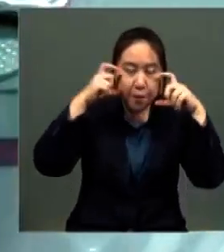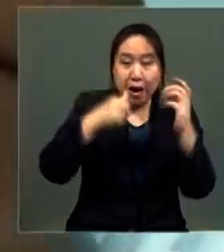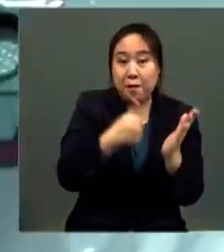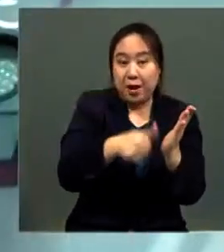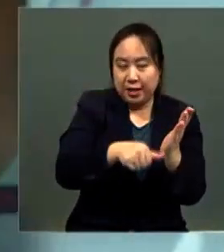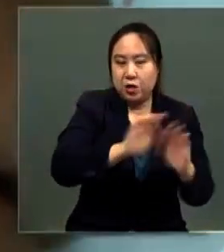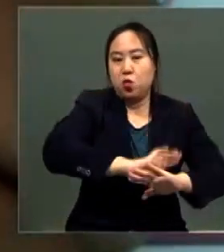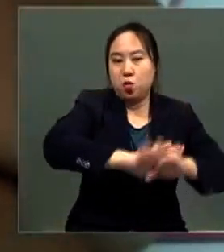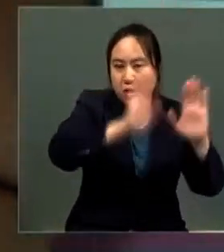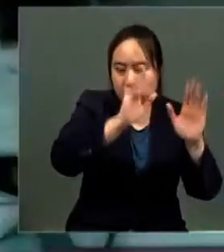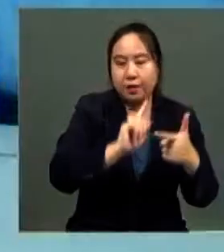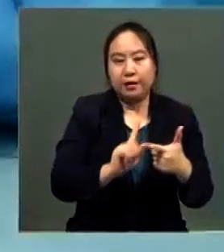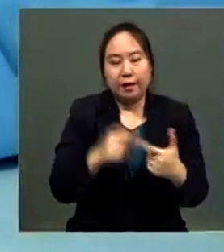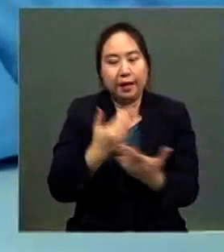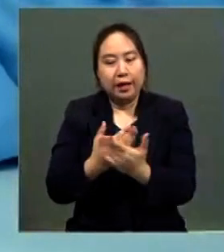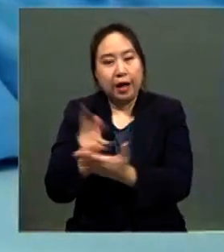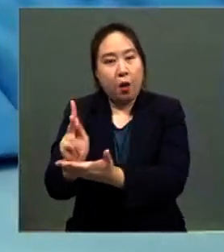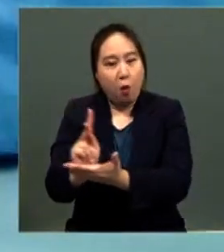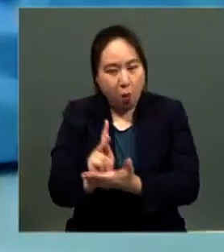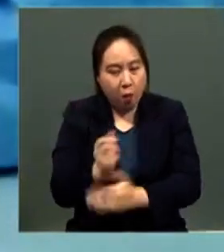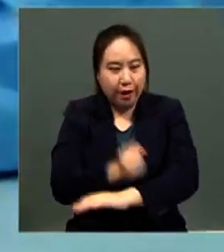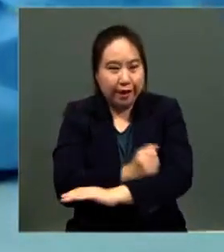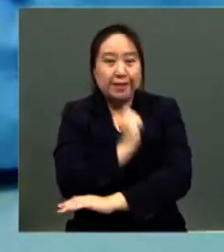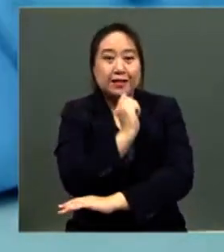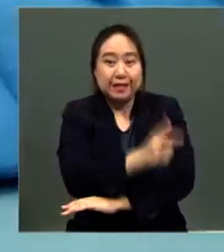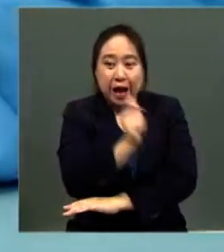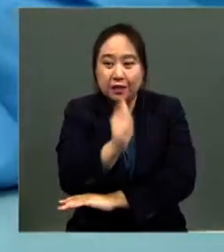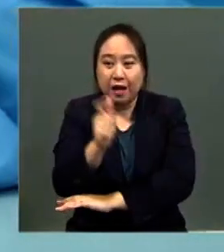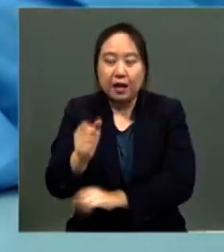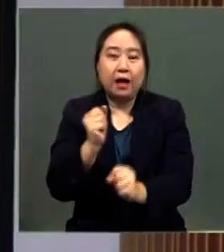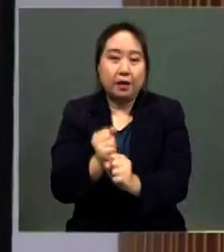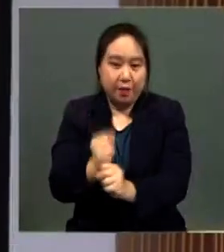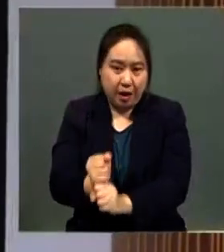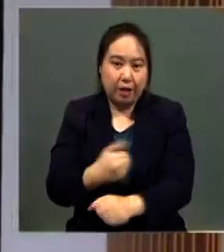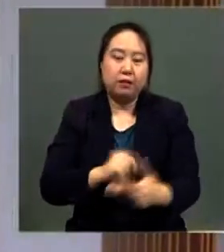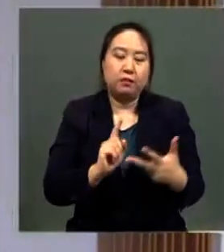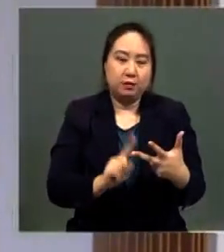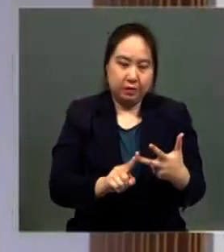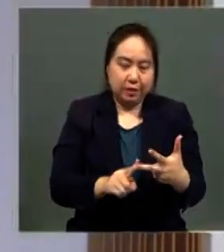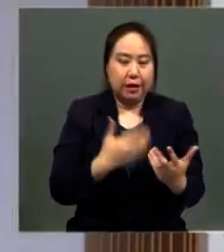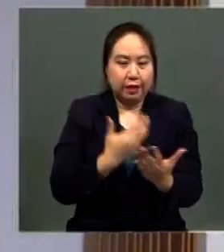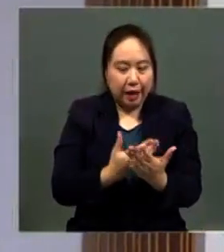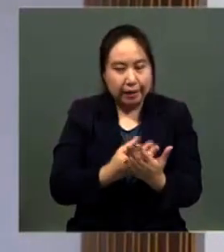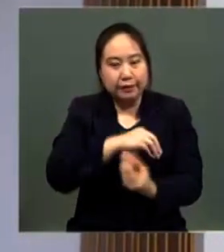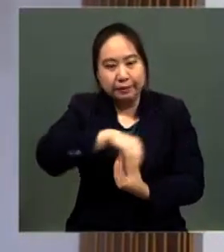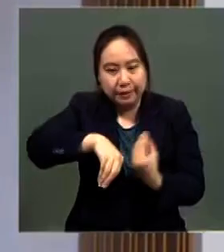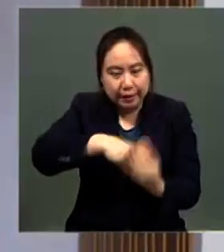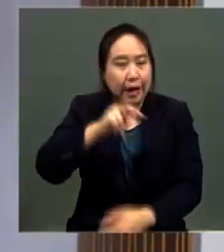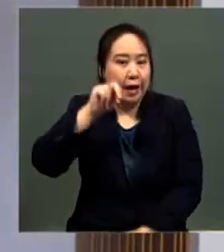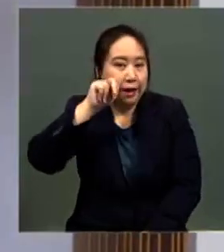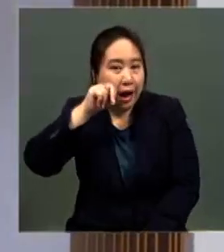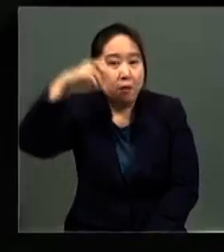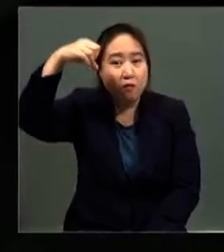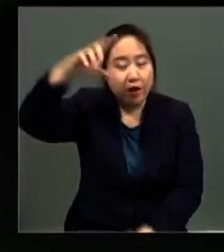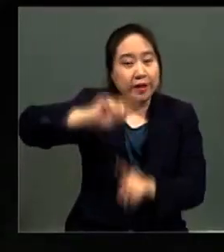การให้สินเชื่อเพื่อรักษาระดับการจ้างงานในตลาดแรงงานการลดค่าครองชีพค่าน้ำและ